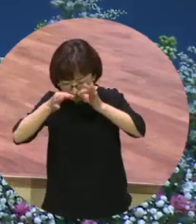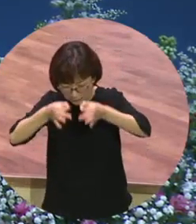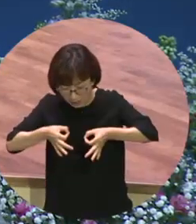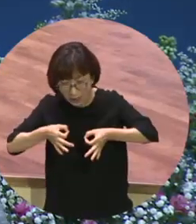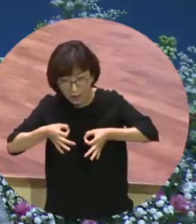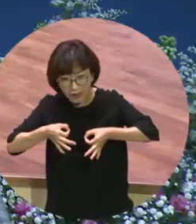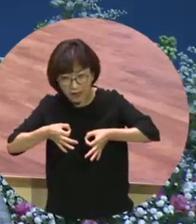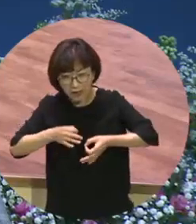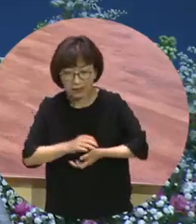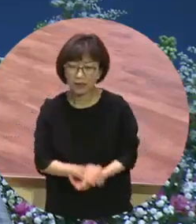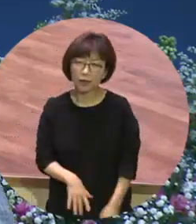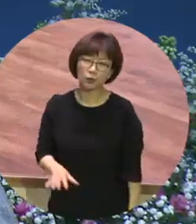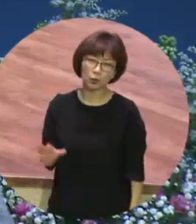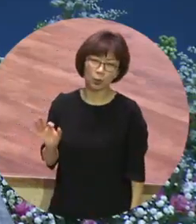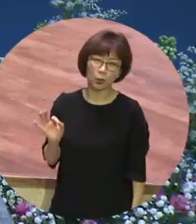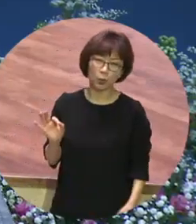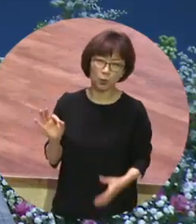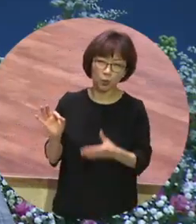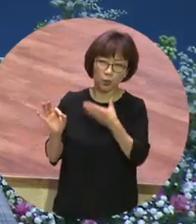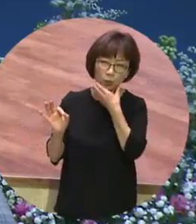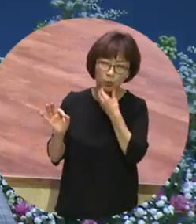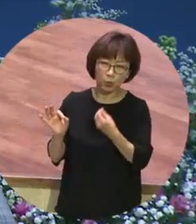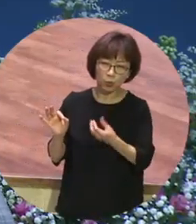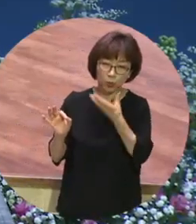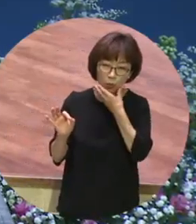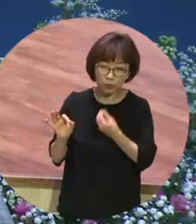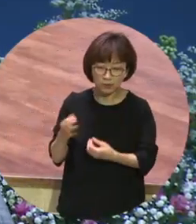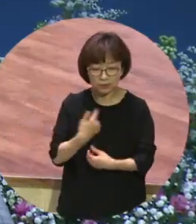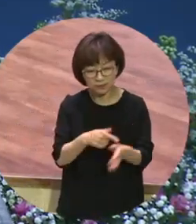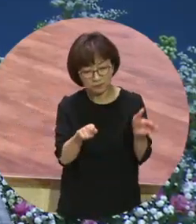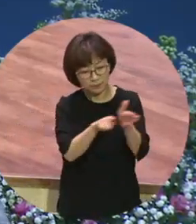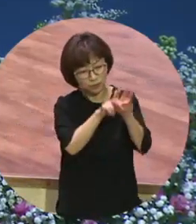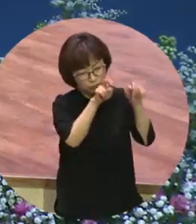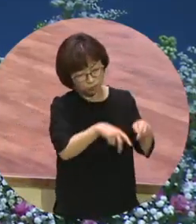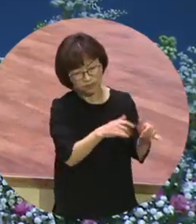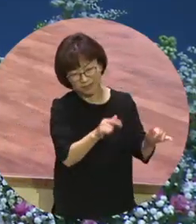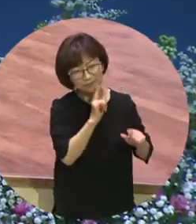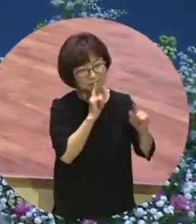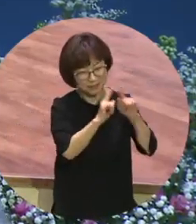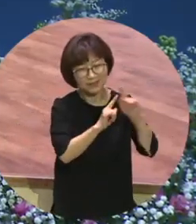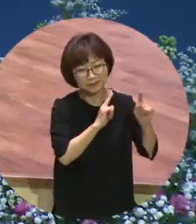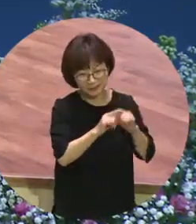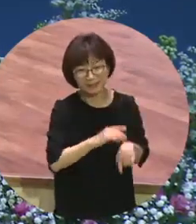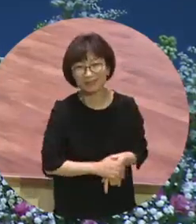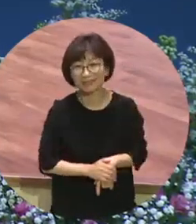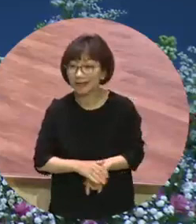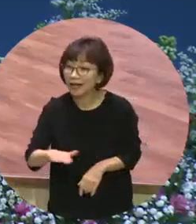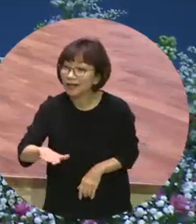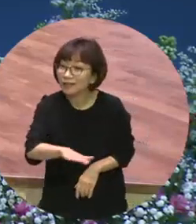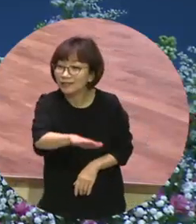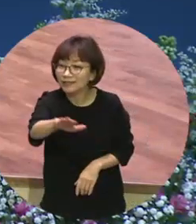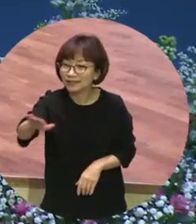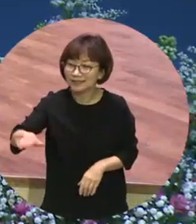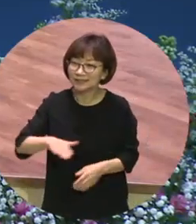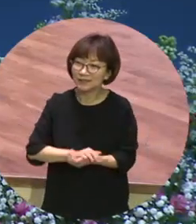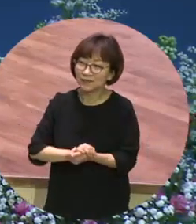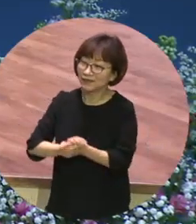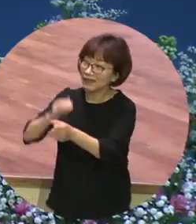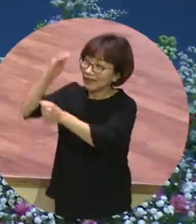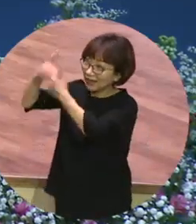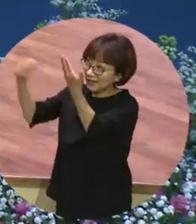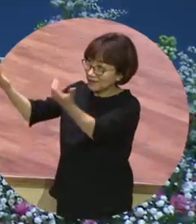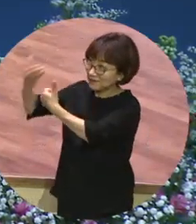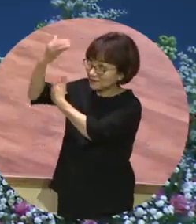돈이 많아야 사람 행복하고, 불신자들 하는 말이에요. 우리 성도들은 하나님의 일을 하는